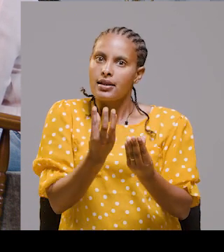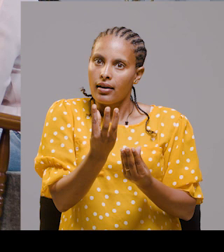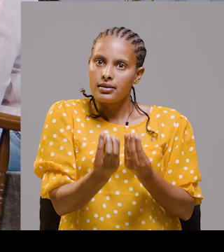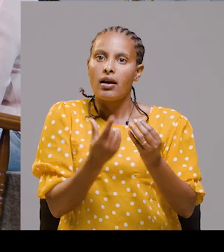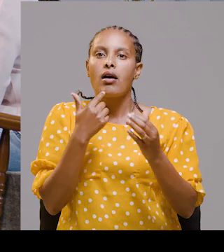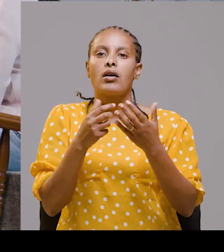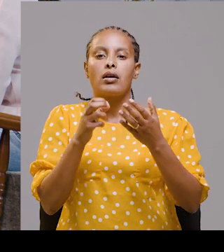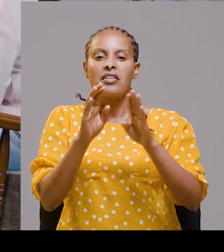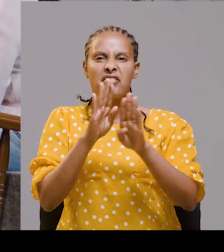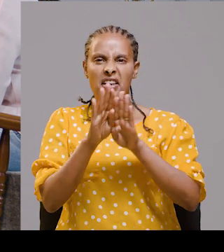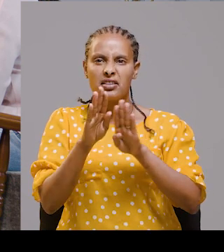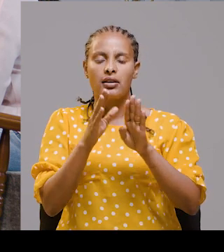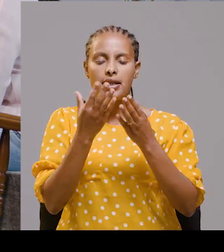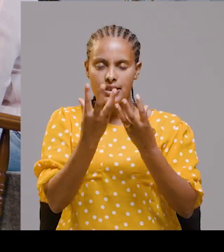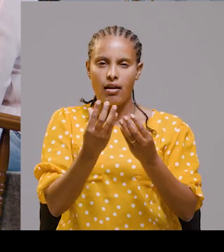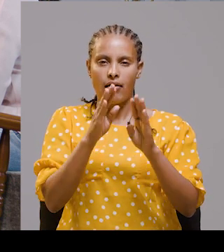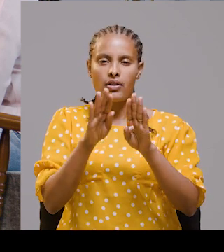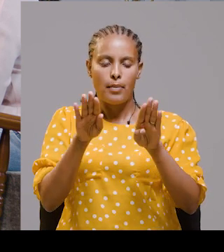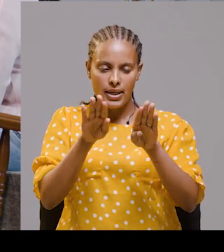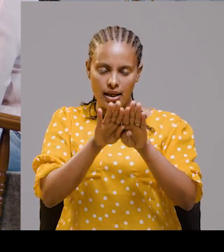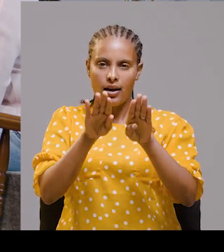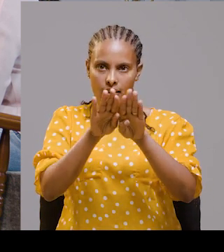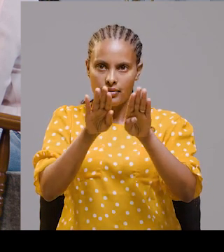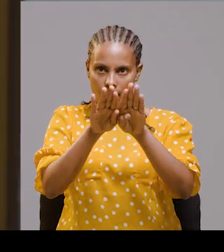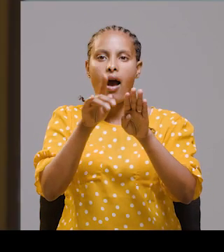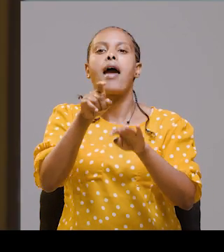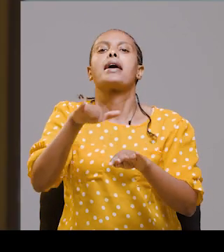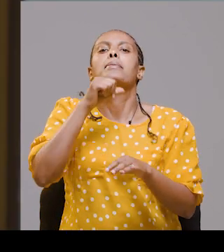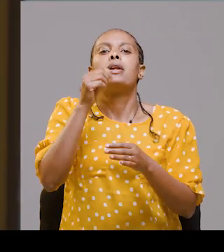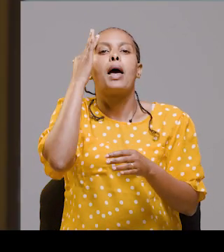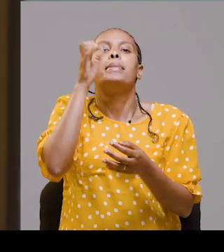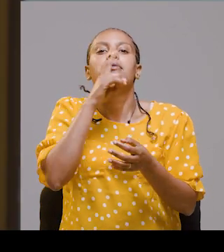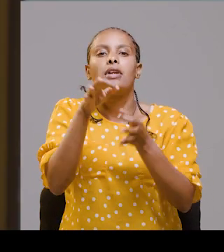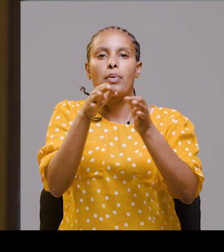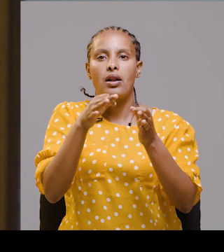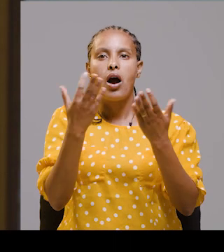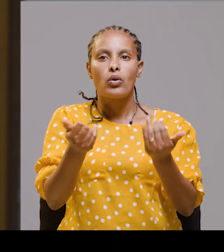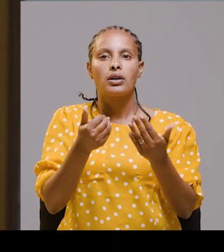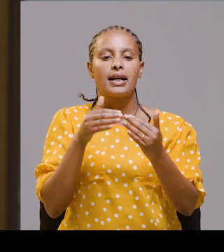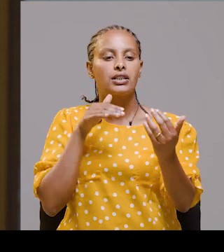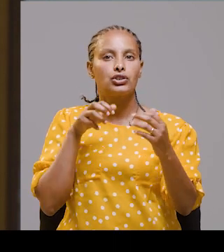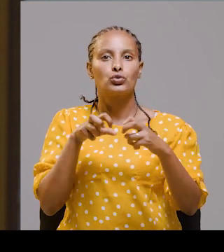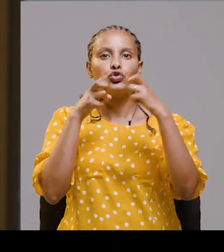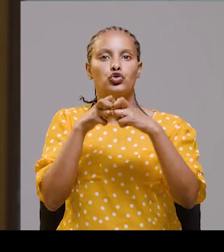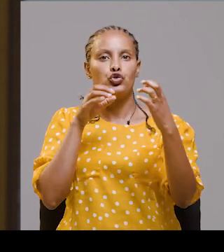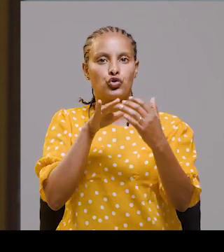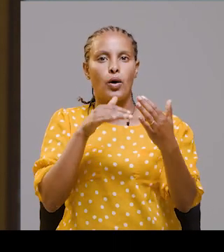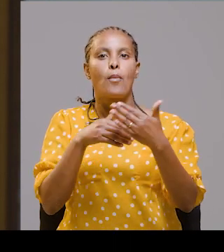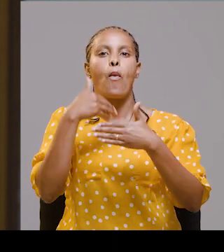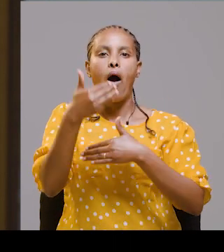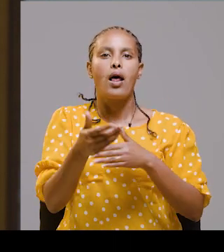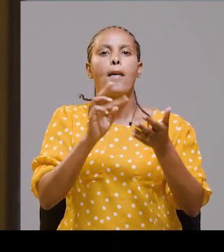ያገኘነው ክፍተት ቀስ ይያለ መዘጋቱ አይቀርም ለምን እንደሆነ ላብራራው አሁን ከዚህ ከግጭቱ